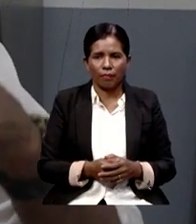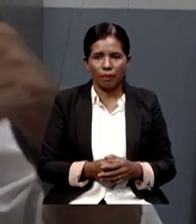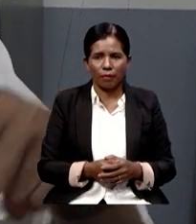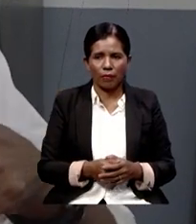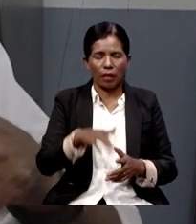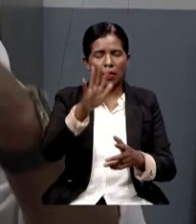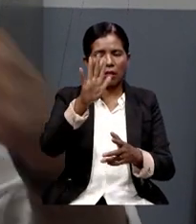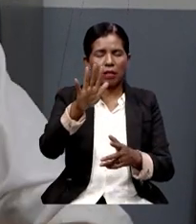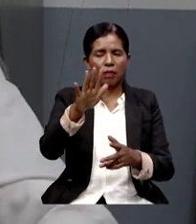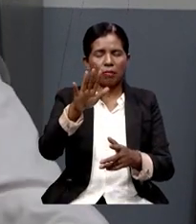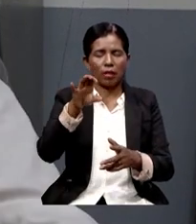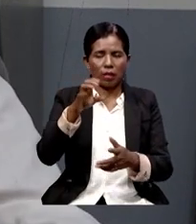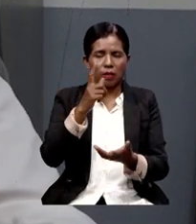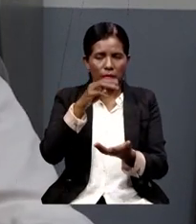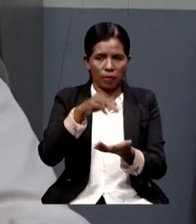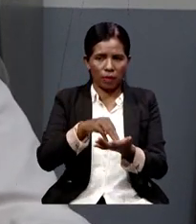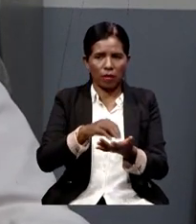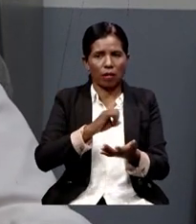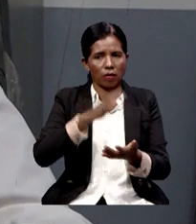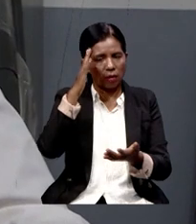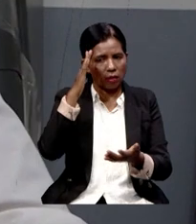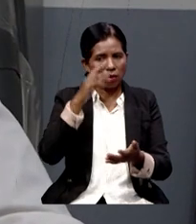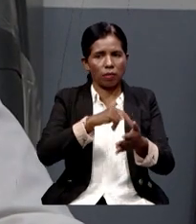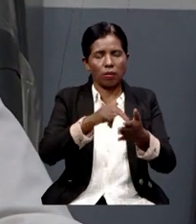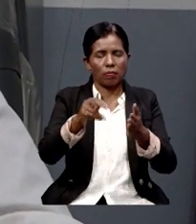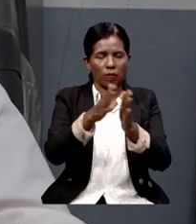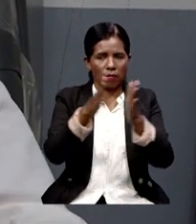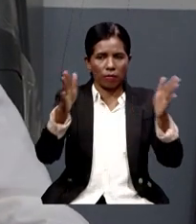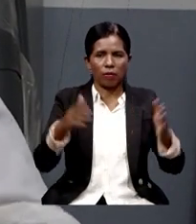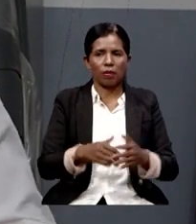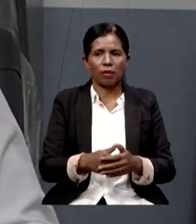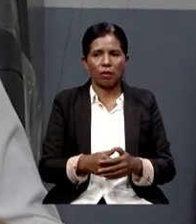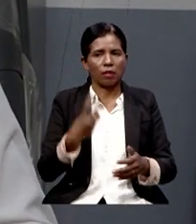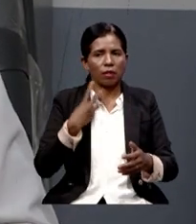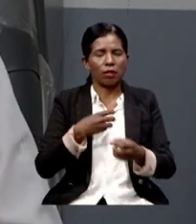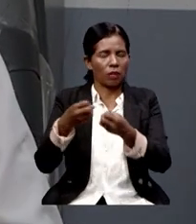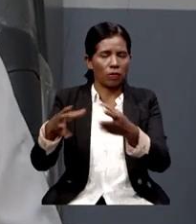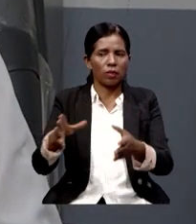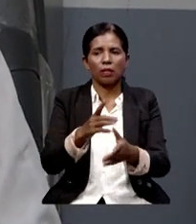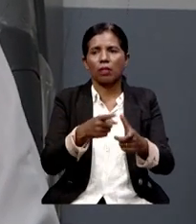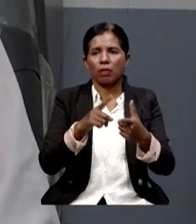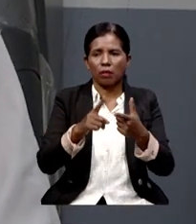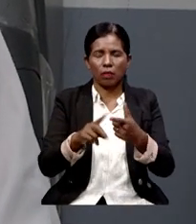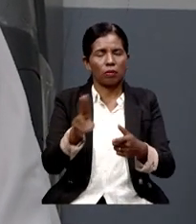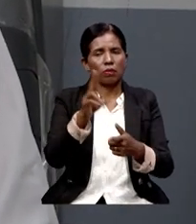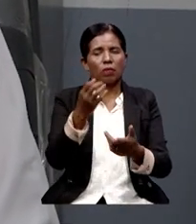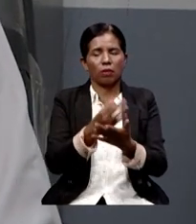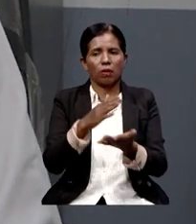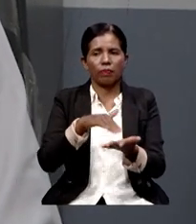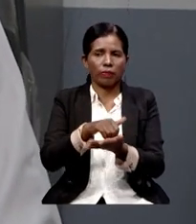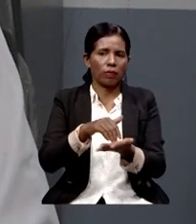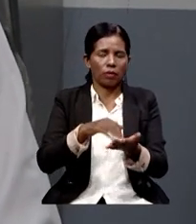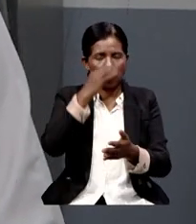500 500 milyon, saya bukan kata kena nomor nomor bot. I kalau kita husi kela, depo so eksekutif sahun ini beke frekuensi